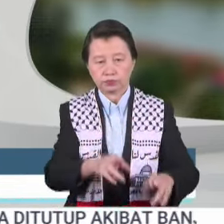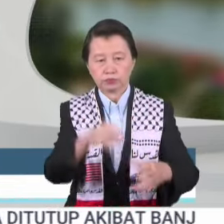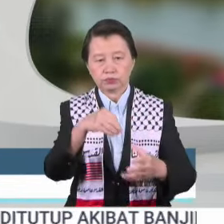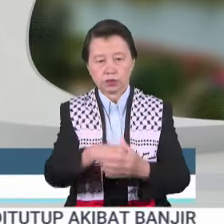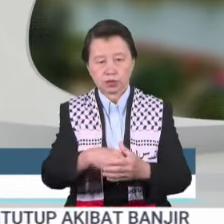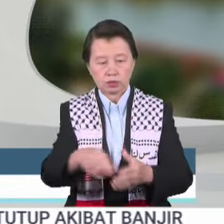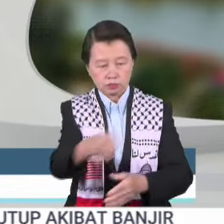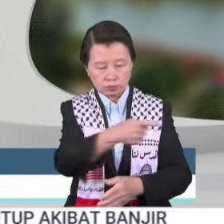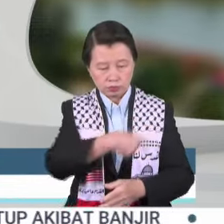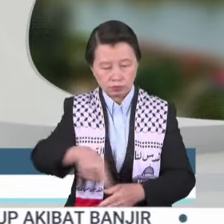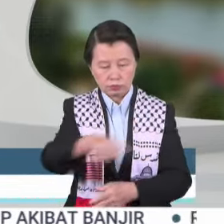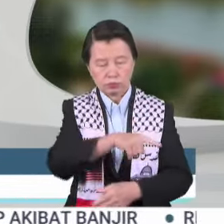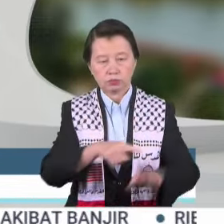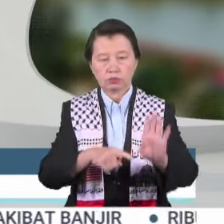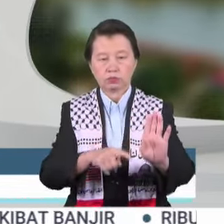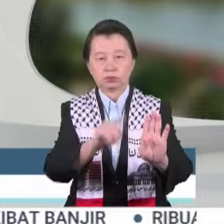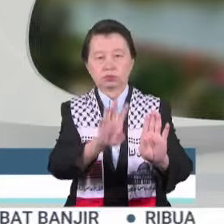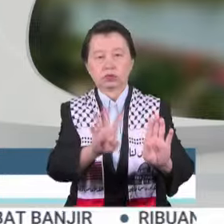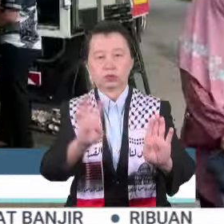dalam kalangan